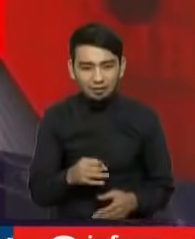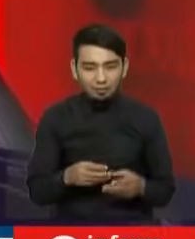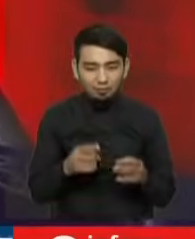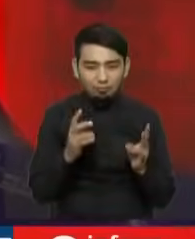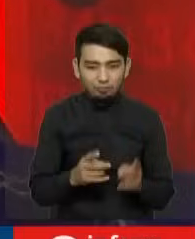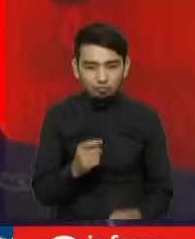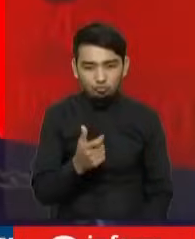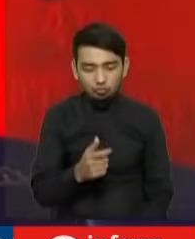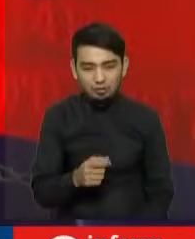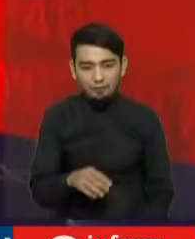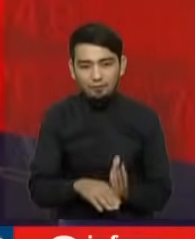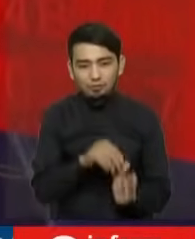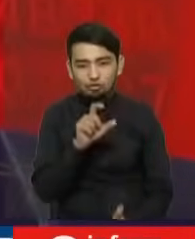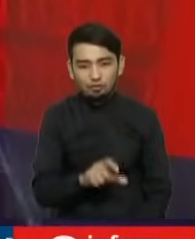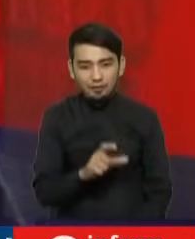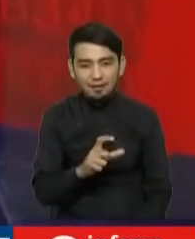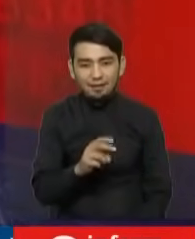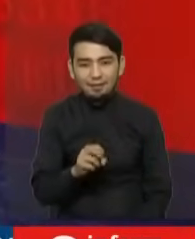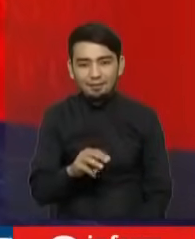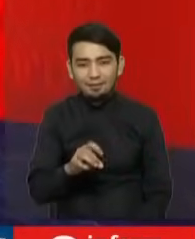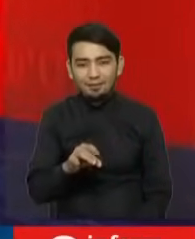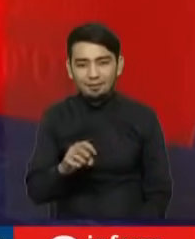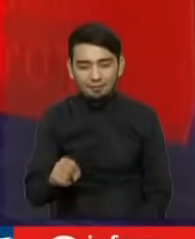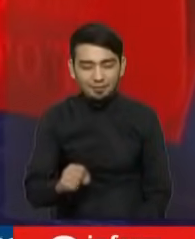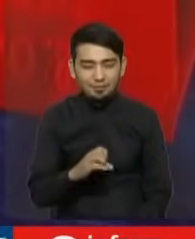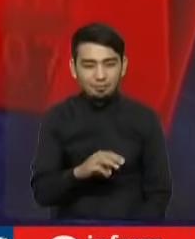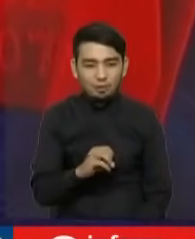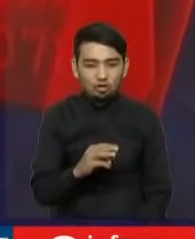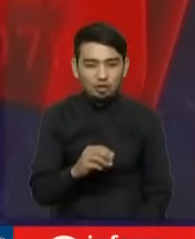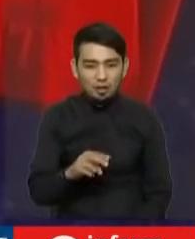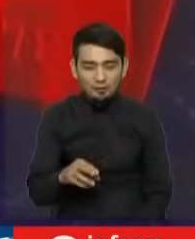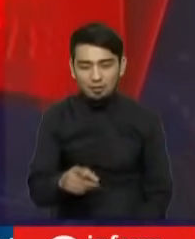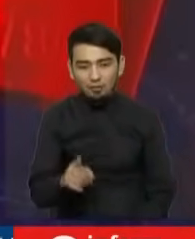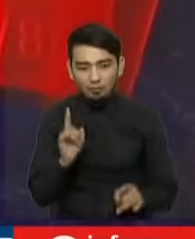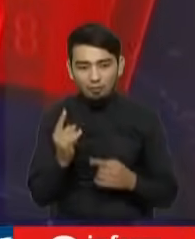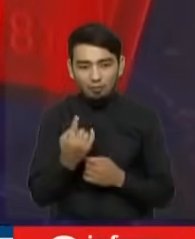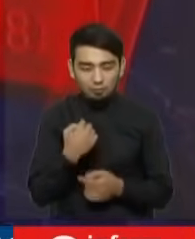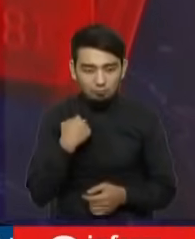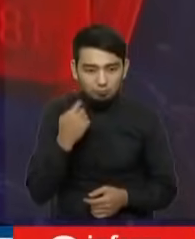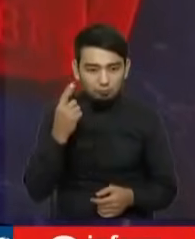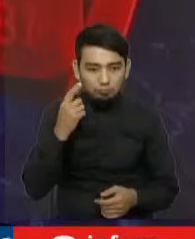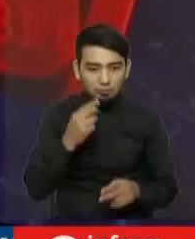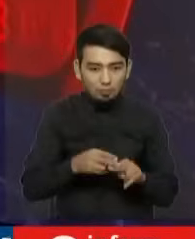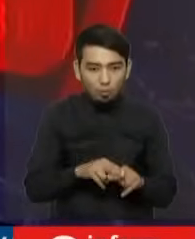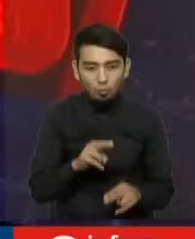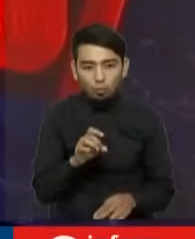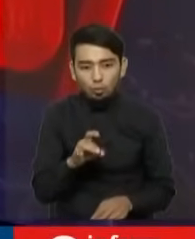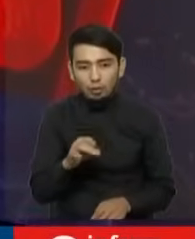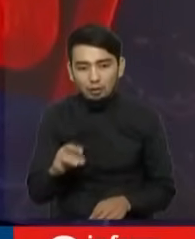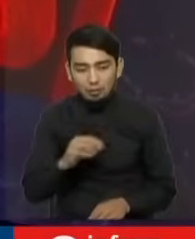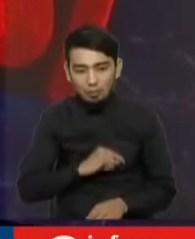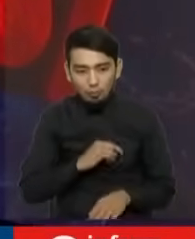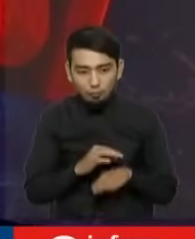депутат Мажилиса парламента Екатерина Смышляева. Она столкнулась с мошенниками, которые представляются курьерами, а затем